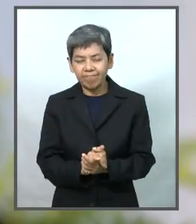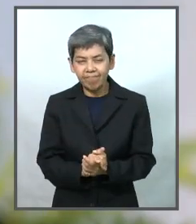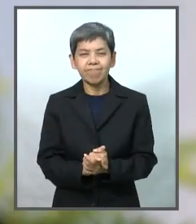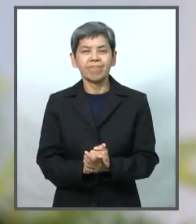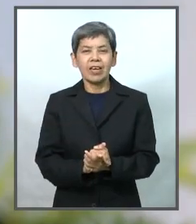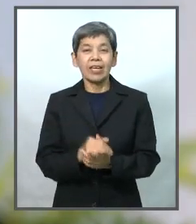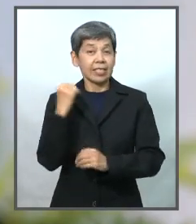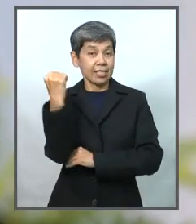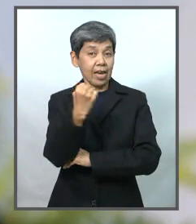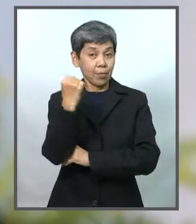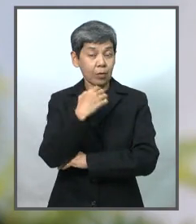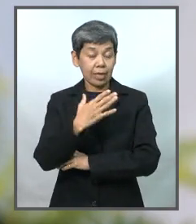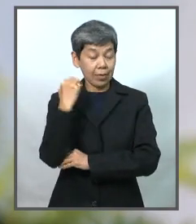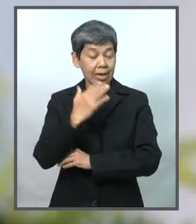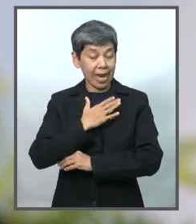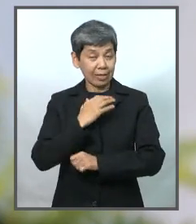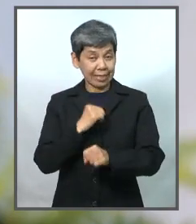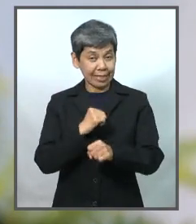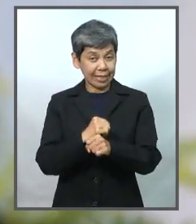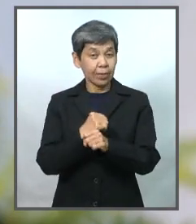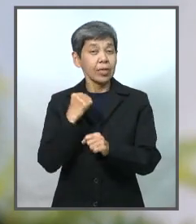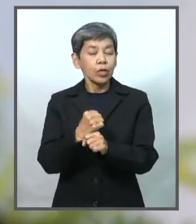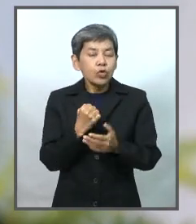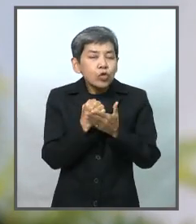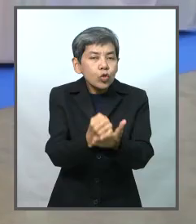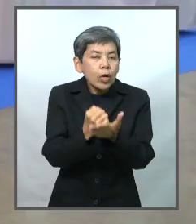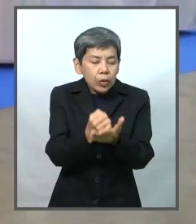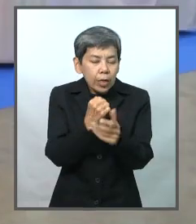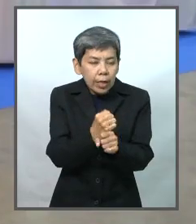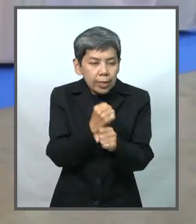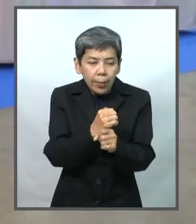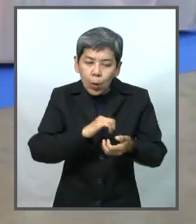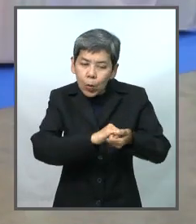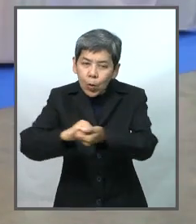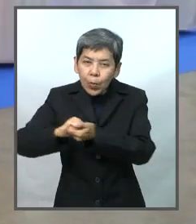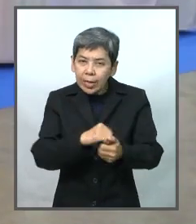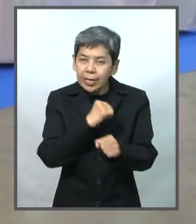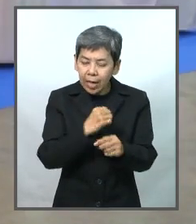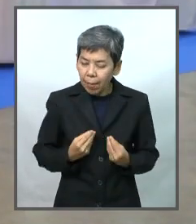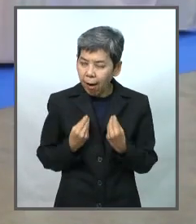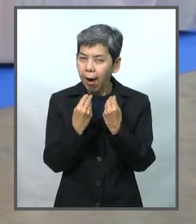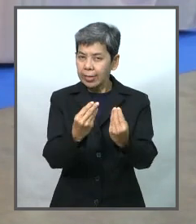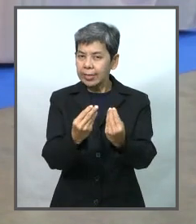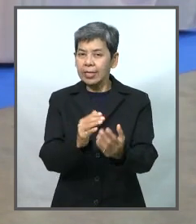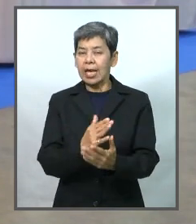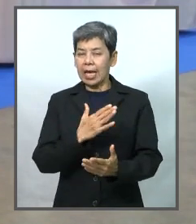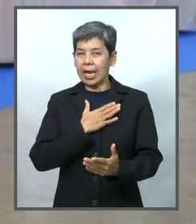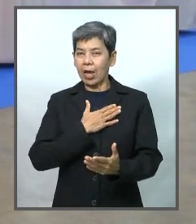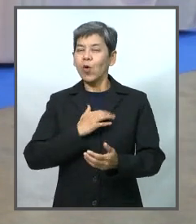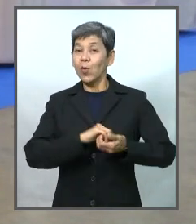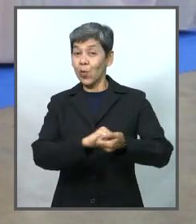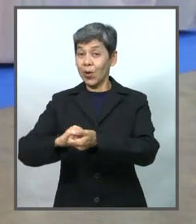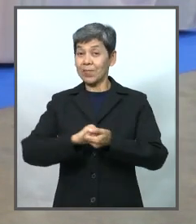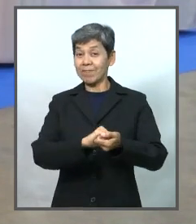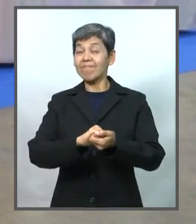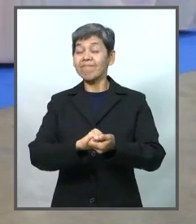ที่นอกจากสภาสังคมจะเป็นเพียงสะพานบุญสะพานหนึ่งนะคะแต่เรารวมมือ